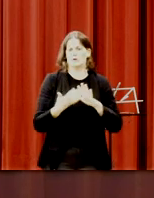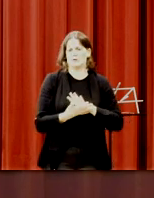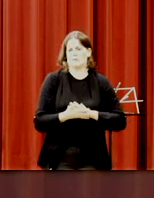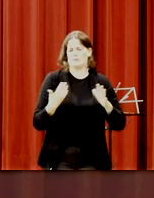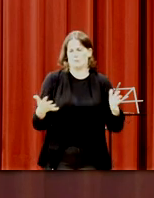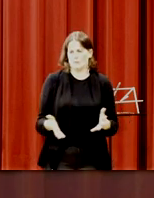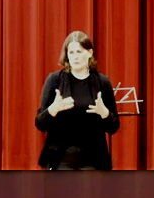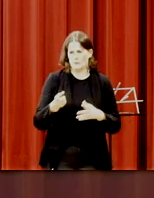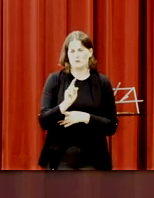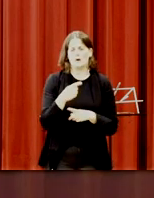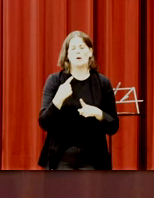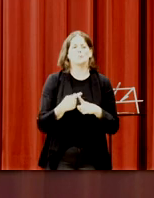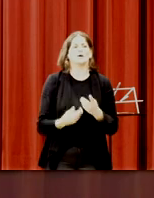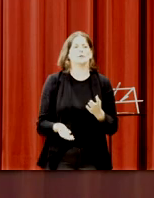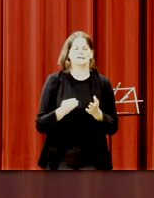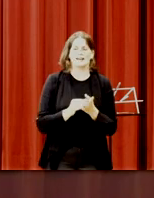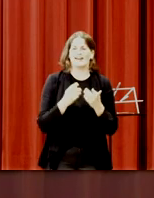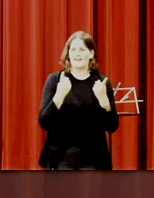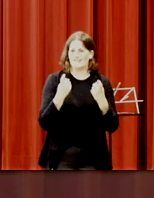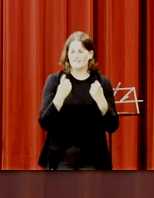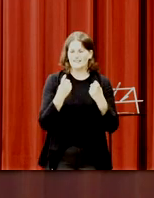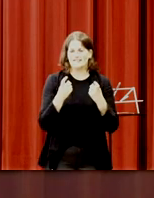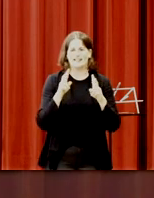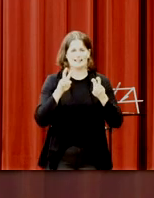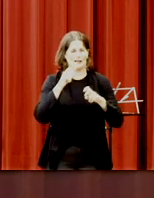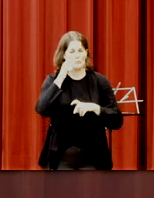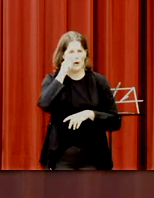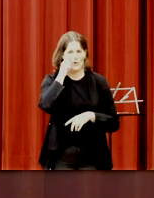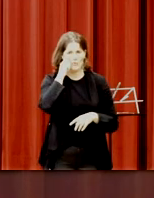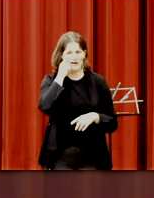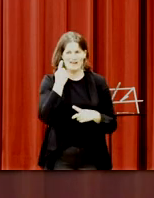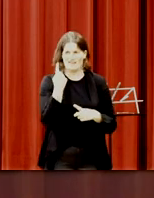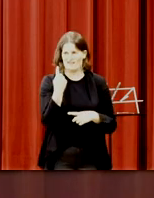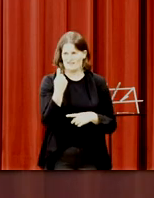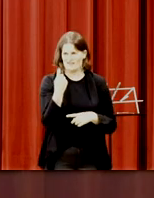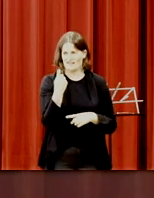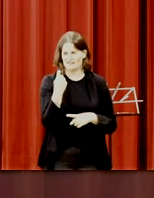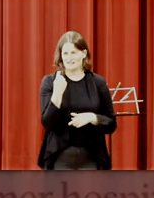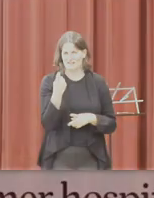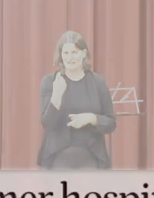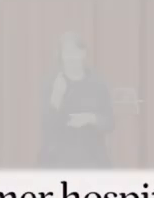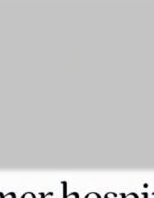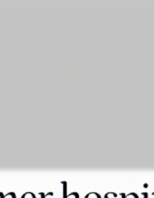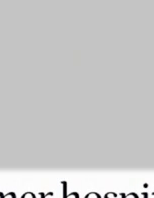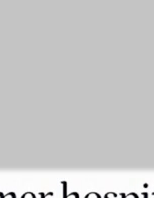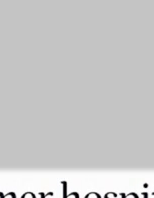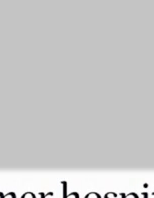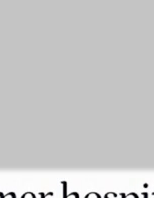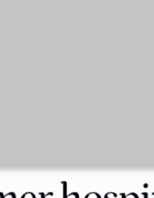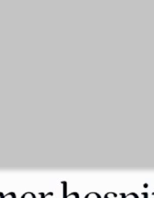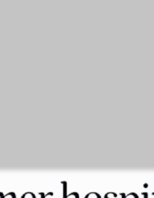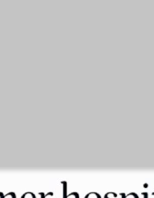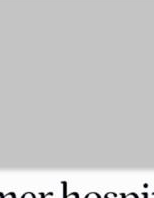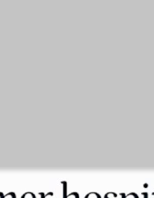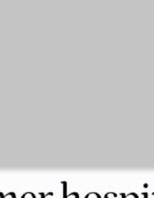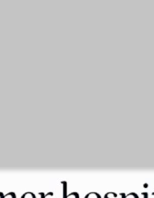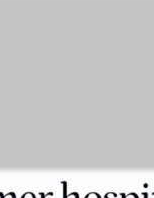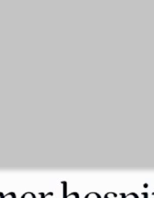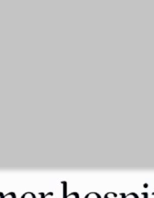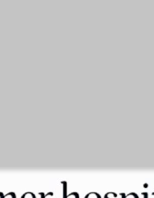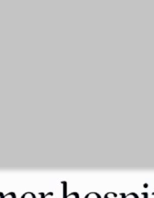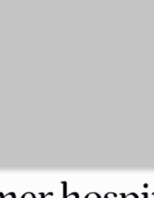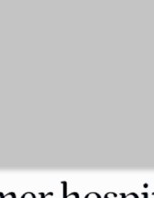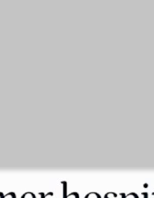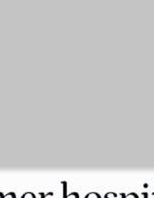que tu vols mirar els ulls al teu metge i sentir que t'agafa la mà, que et diu el que t'ha passat, el que et passarà, tal. No